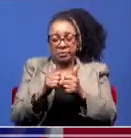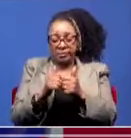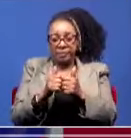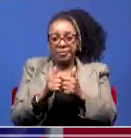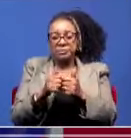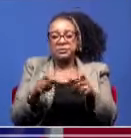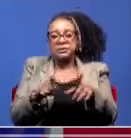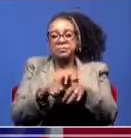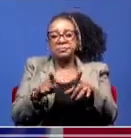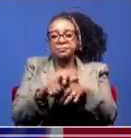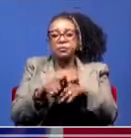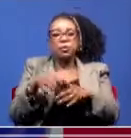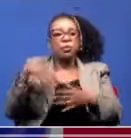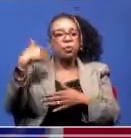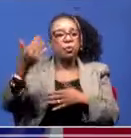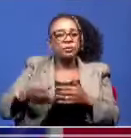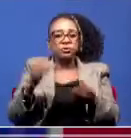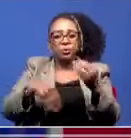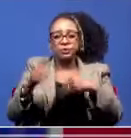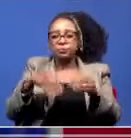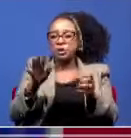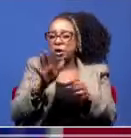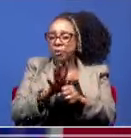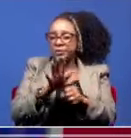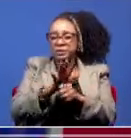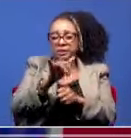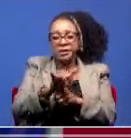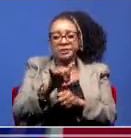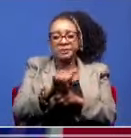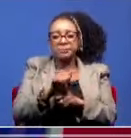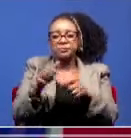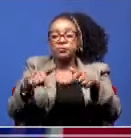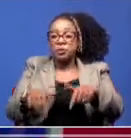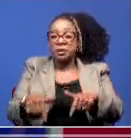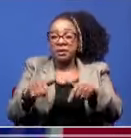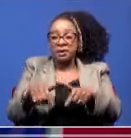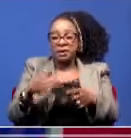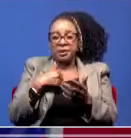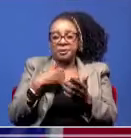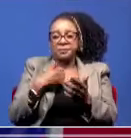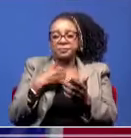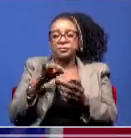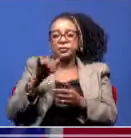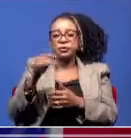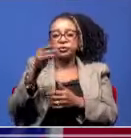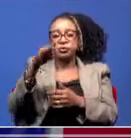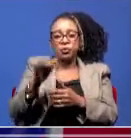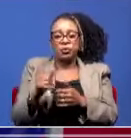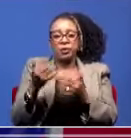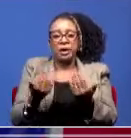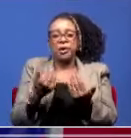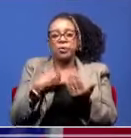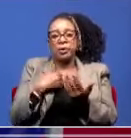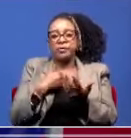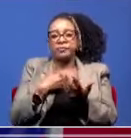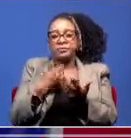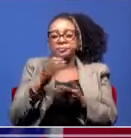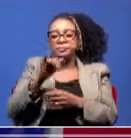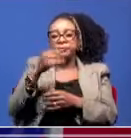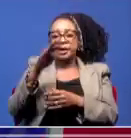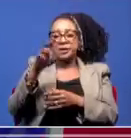vile vile huwa na mchango mkubwa katika swala hili. Leo katika makala yetu ya Jungu Kuu la Sporti tunamwangazia